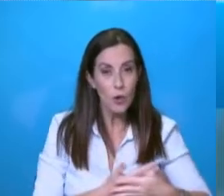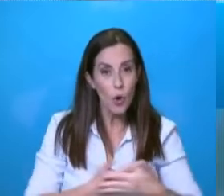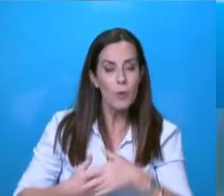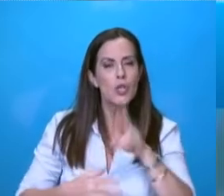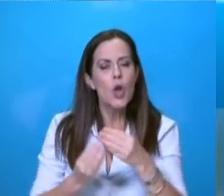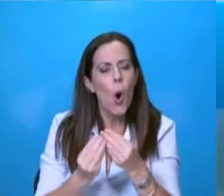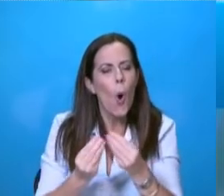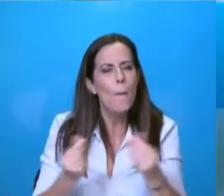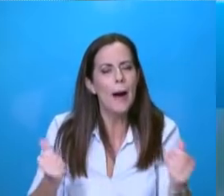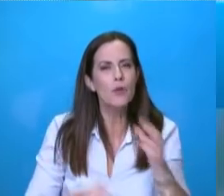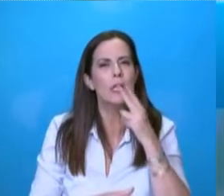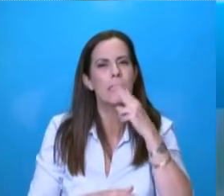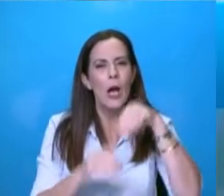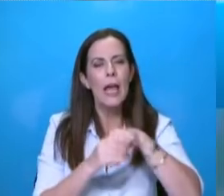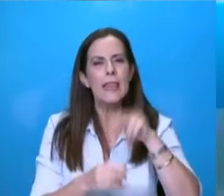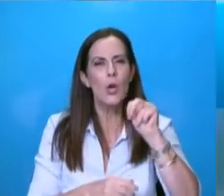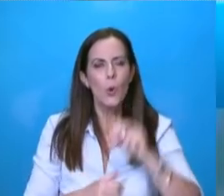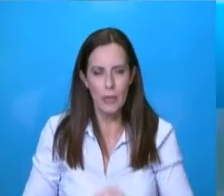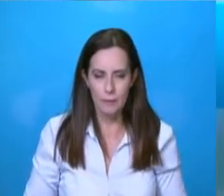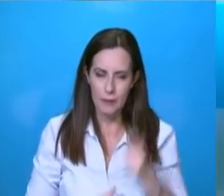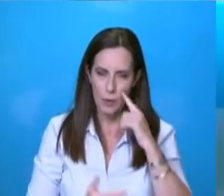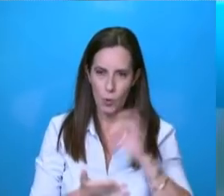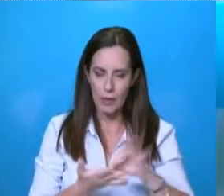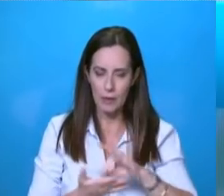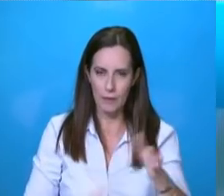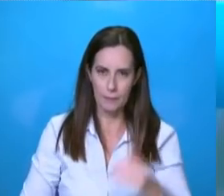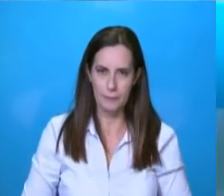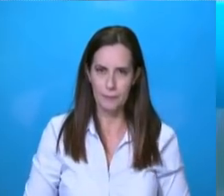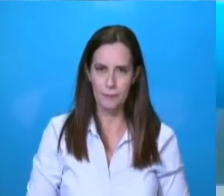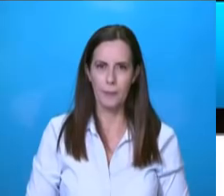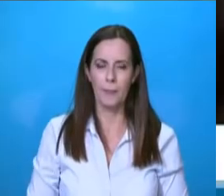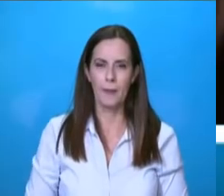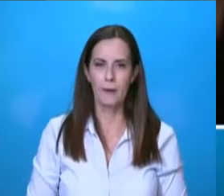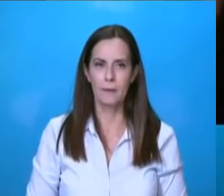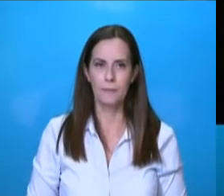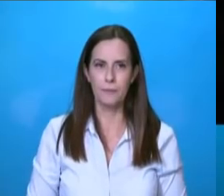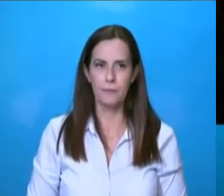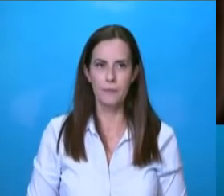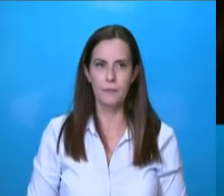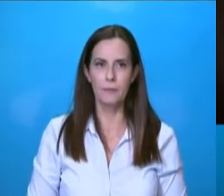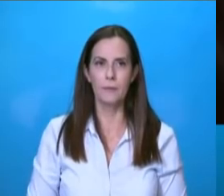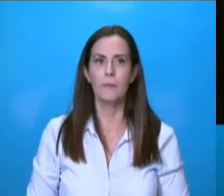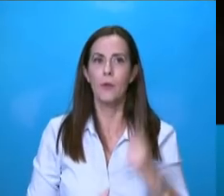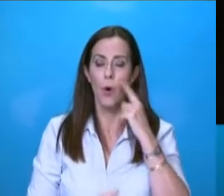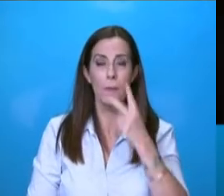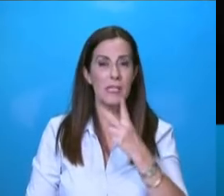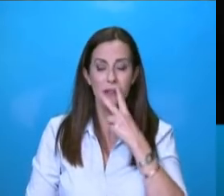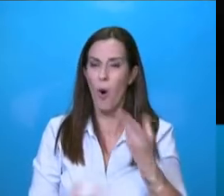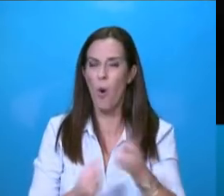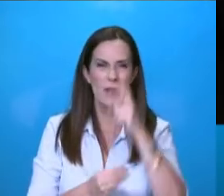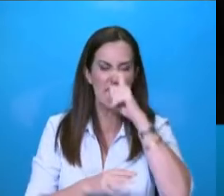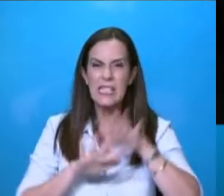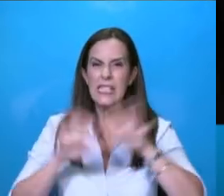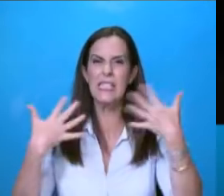נמצאו שרידי ניקוטין. ראש תחום הבריאות קטי דור חושפת את הממצאים. חשוף לעישון מסיגריה, הוא חשוף